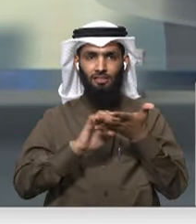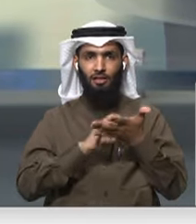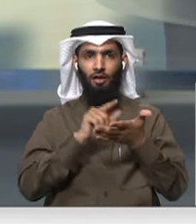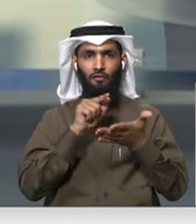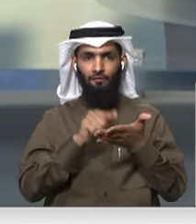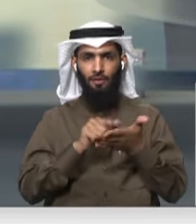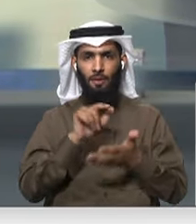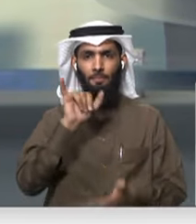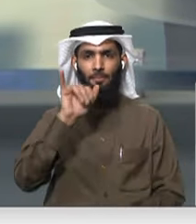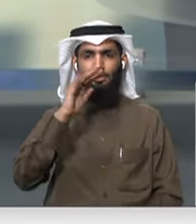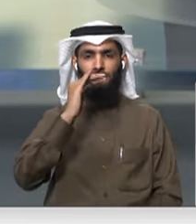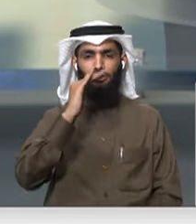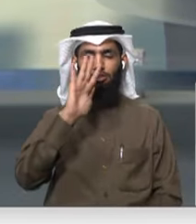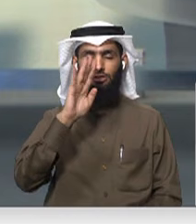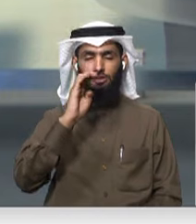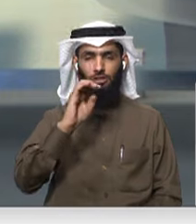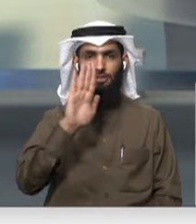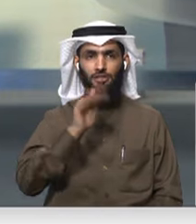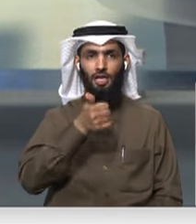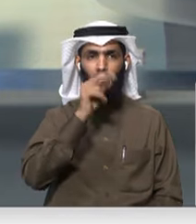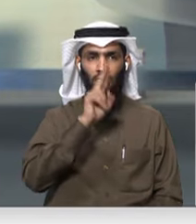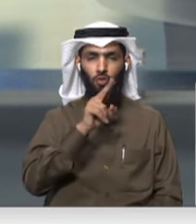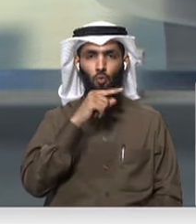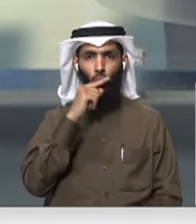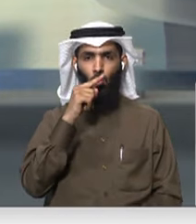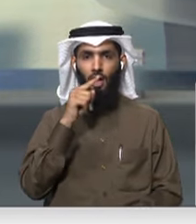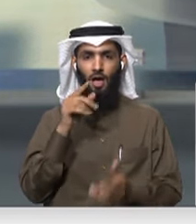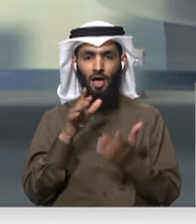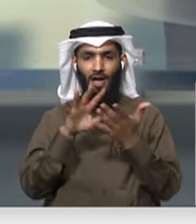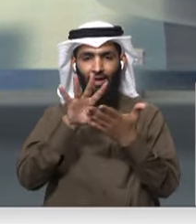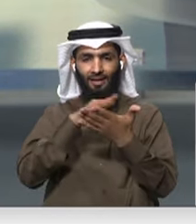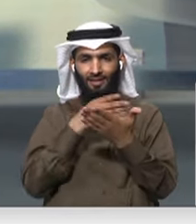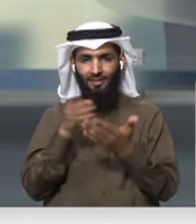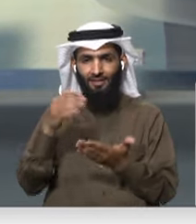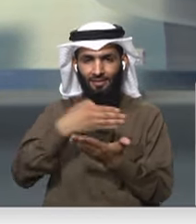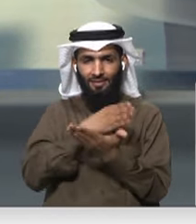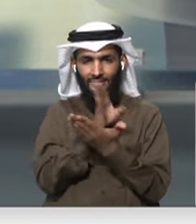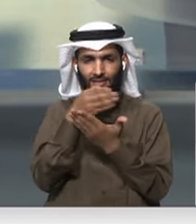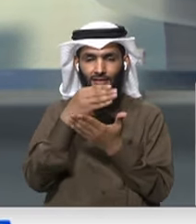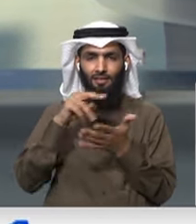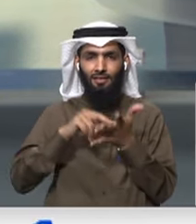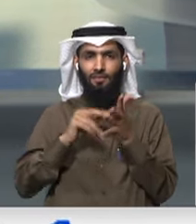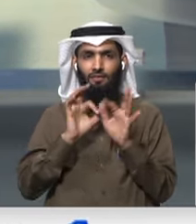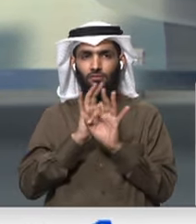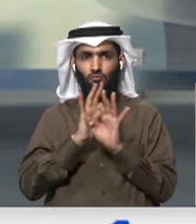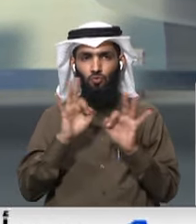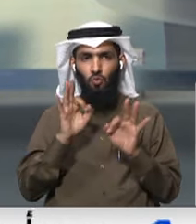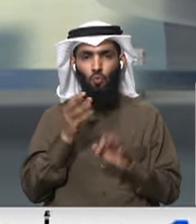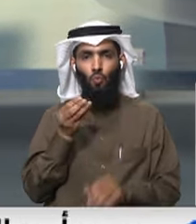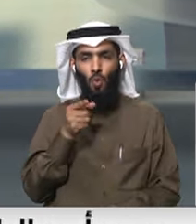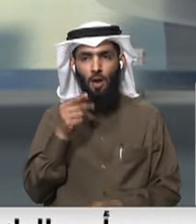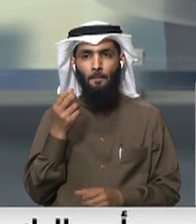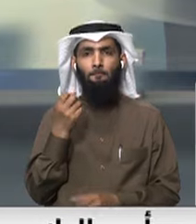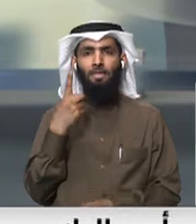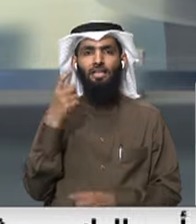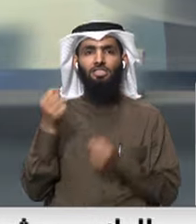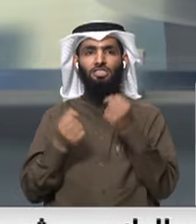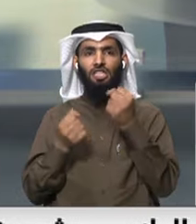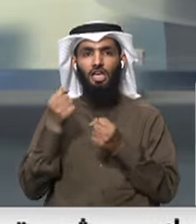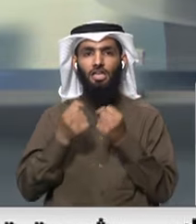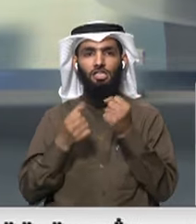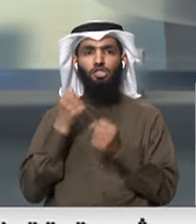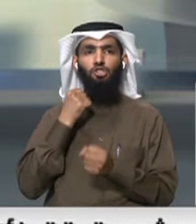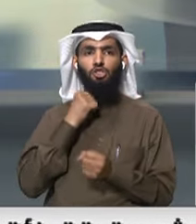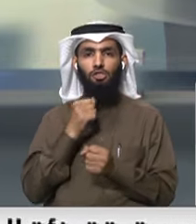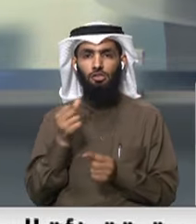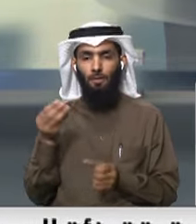المجسات الخارجيه وتيلو متري والخرائط الذكيه وفي الفتره القادمه ستضاف 100 سياره اسعاف جديده